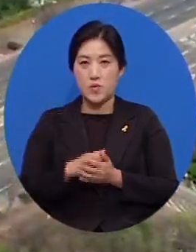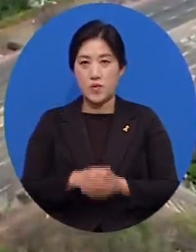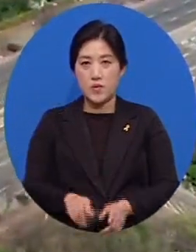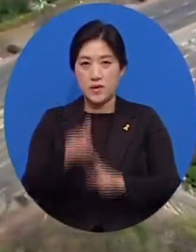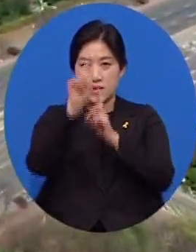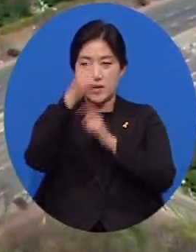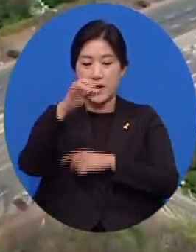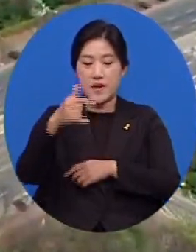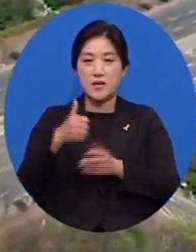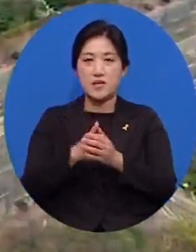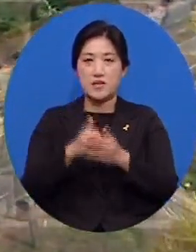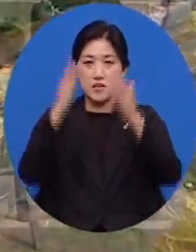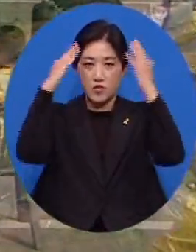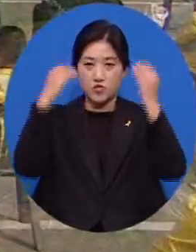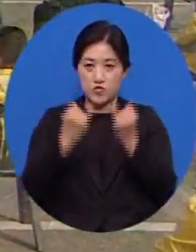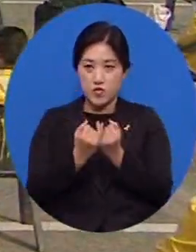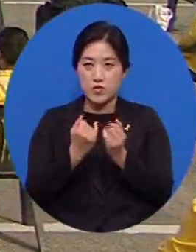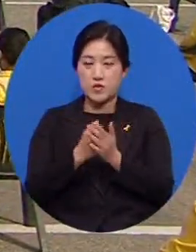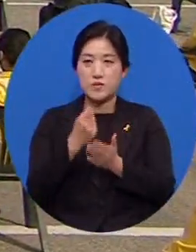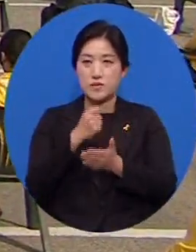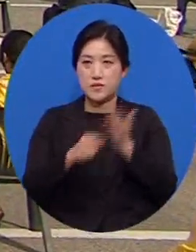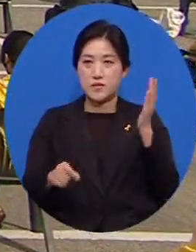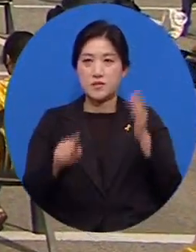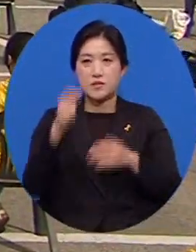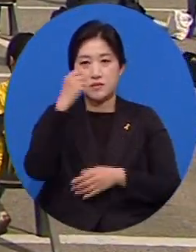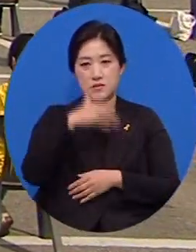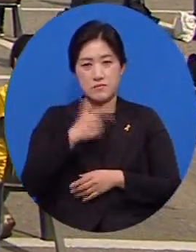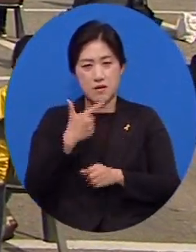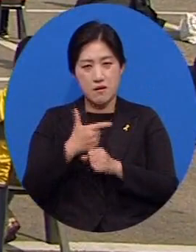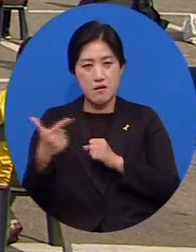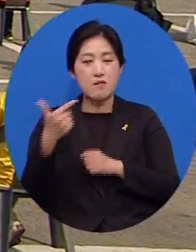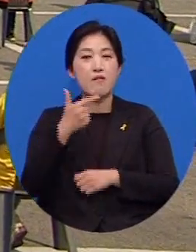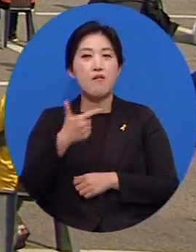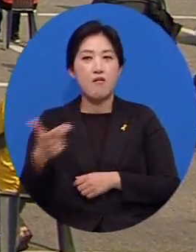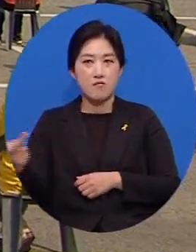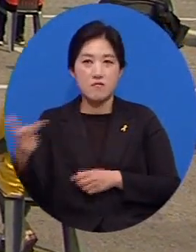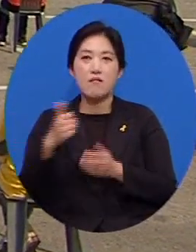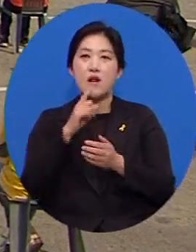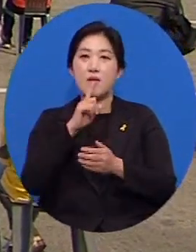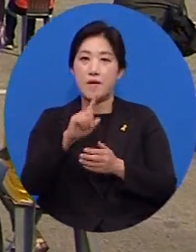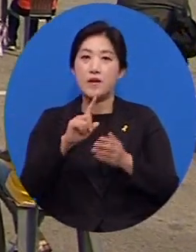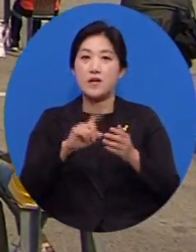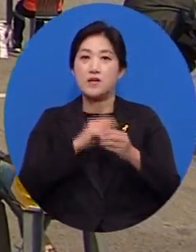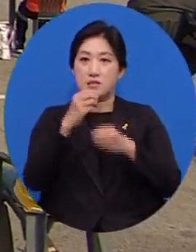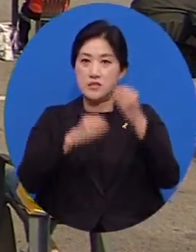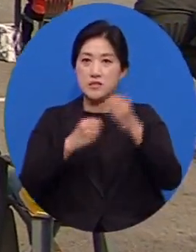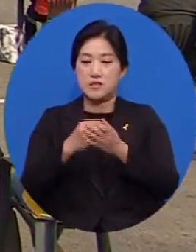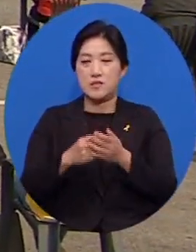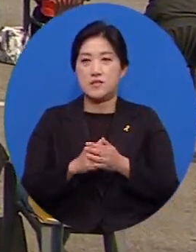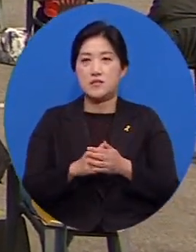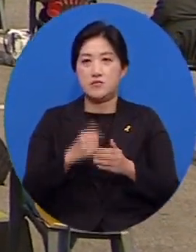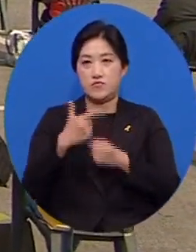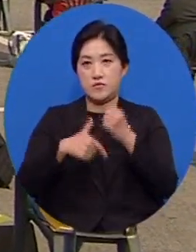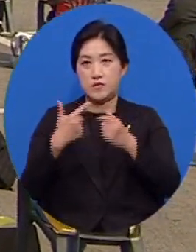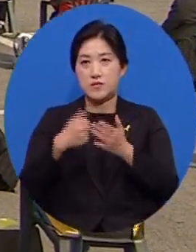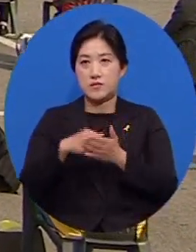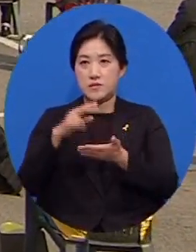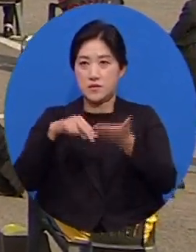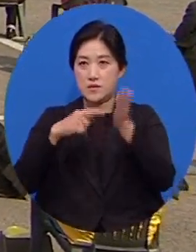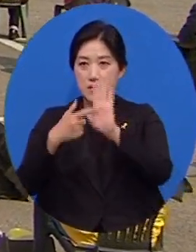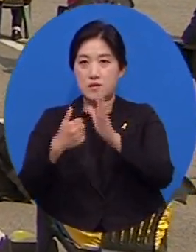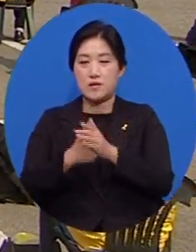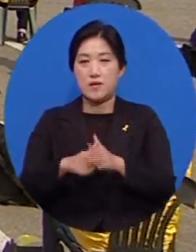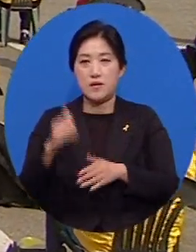수녀님께서 쓰신 시 그 슬픔이 하도 커서를 이번 6주기에 맞춰 낭송과 함께 한국민족춤협회